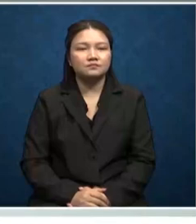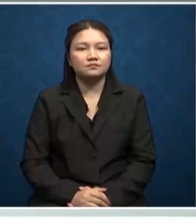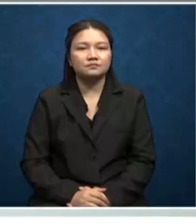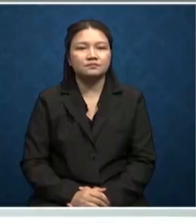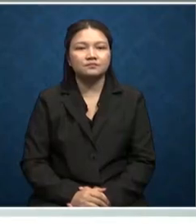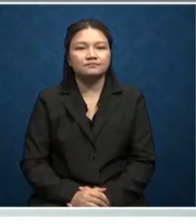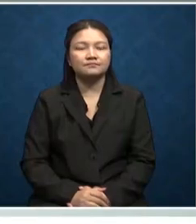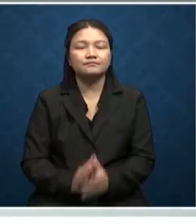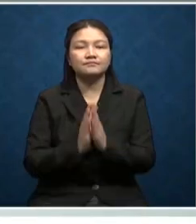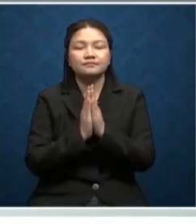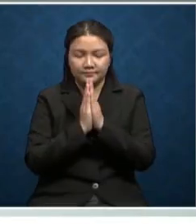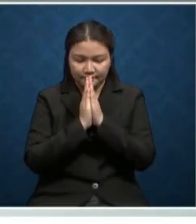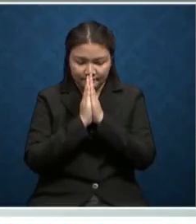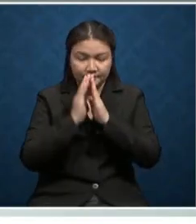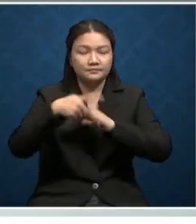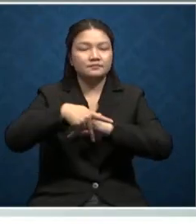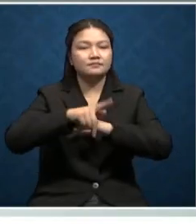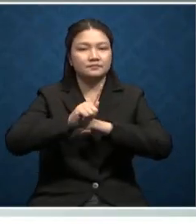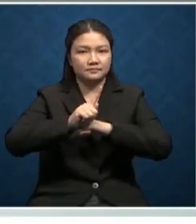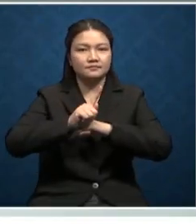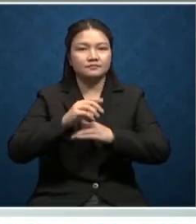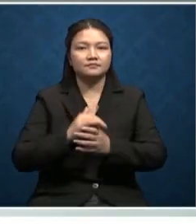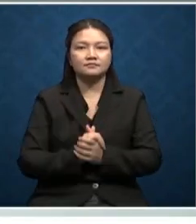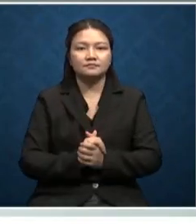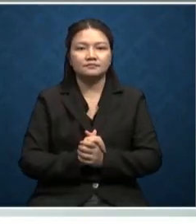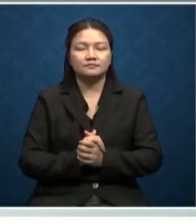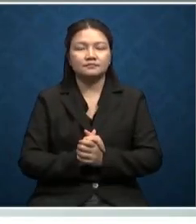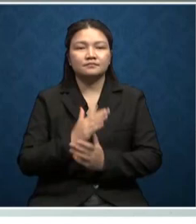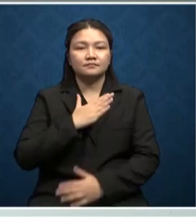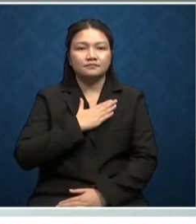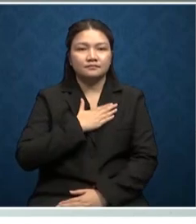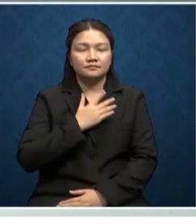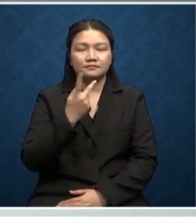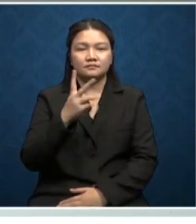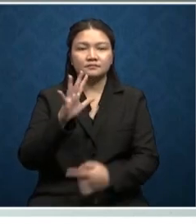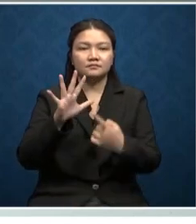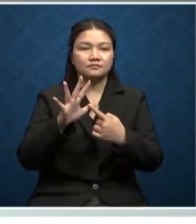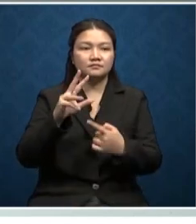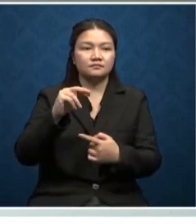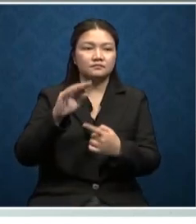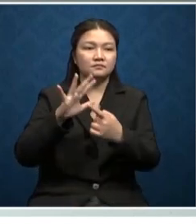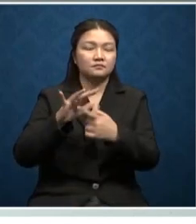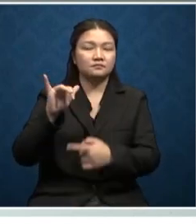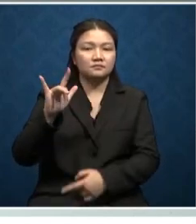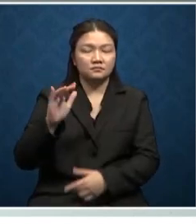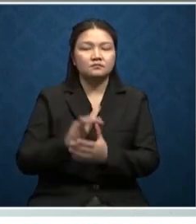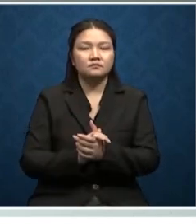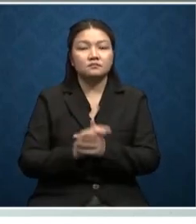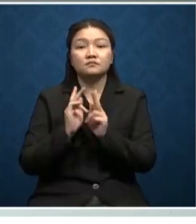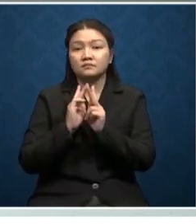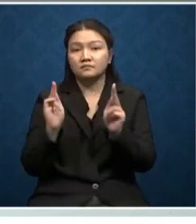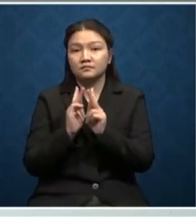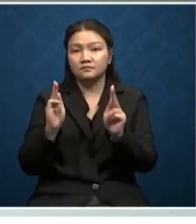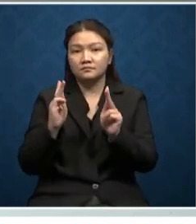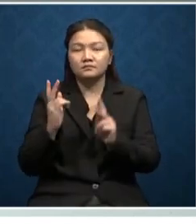กราบเรียนกราบเรียนท่านประธานที่เคารพกระผมคำนูณสิทธิสมานในฐานะกรรมาธิการ